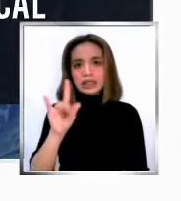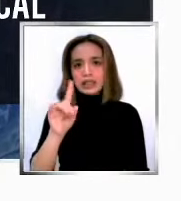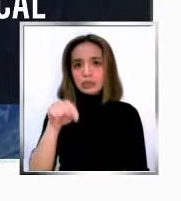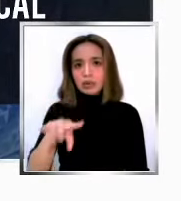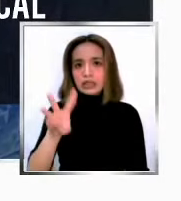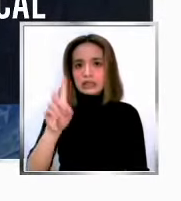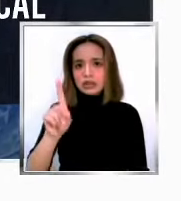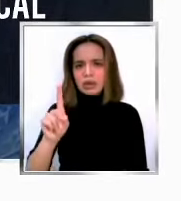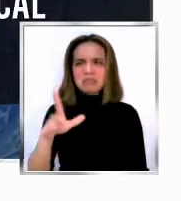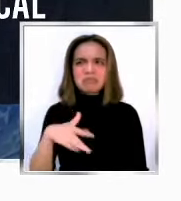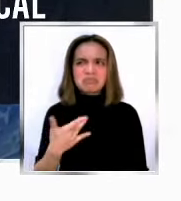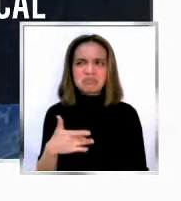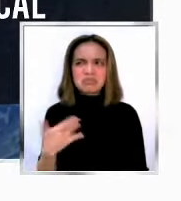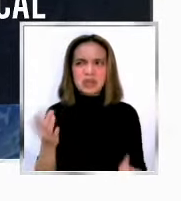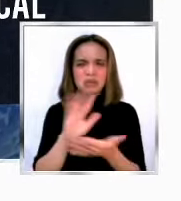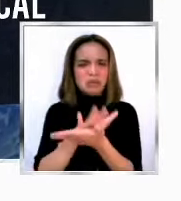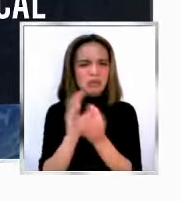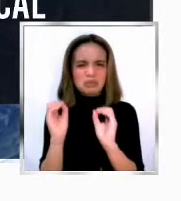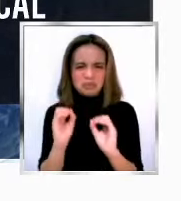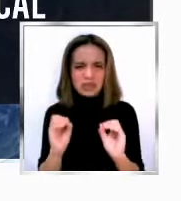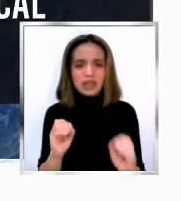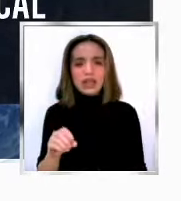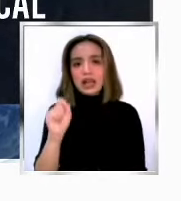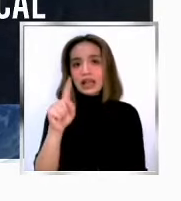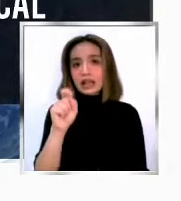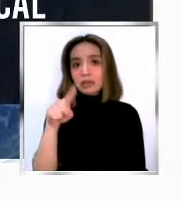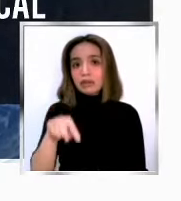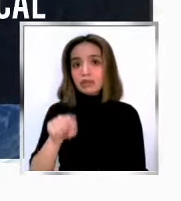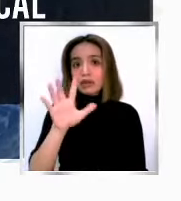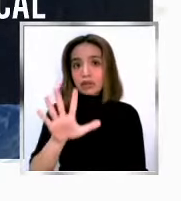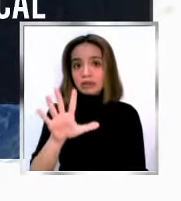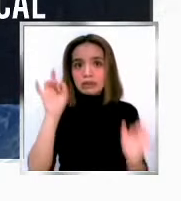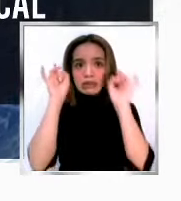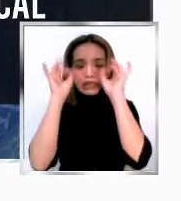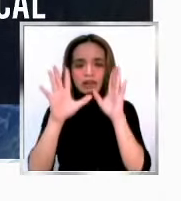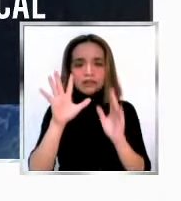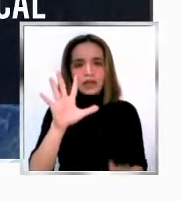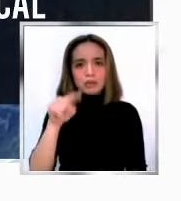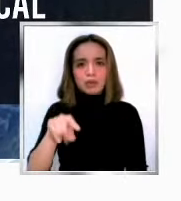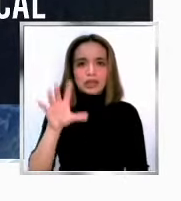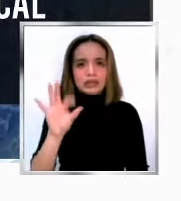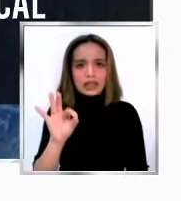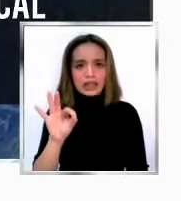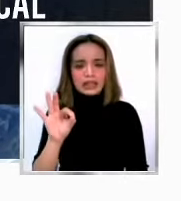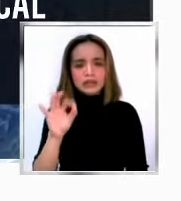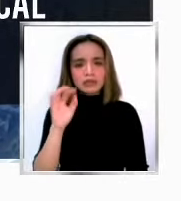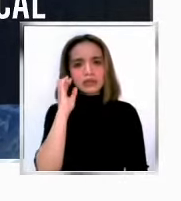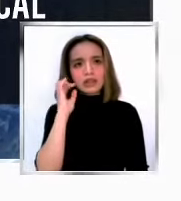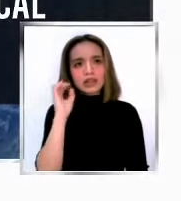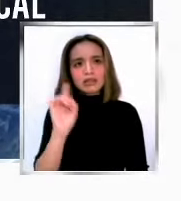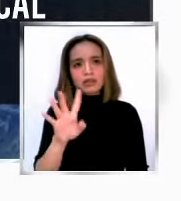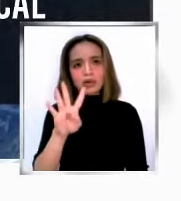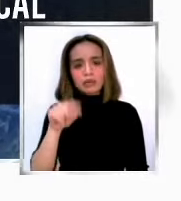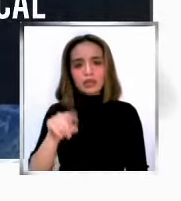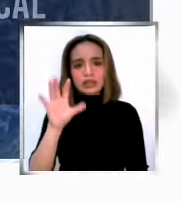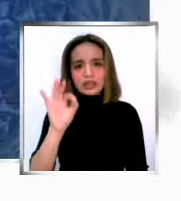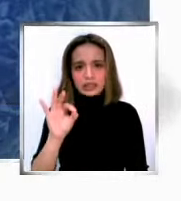moderate, 11.5% ang severe, habang 5.9% ang asymptomatic at 4.9% ang